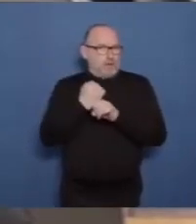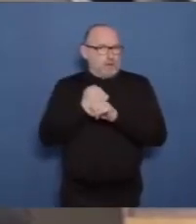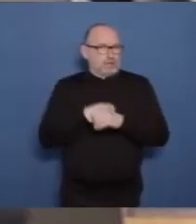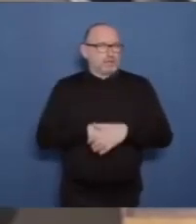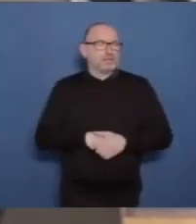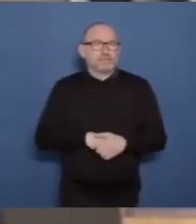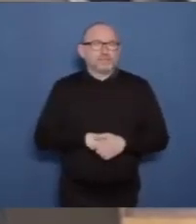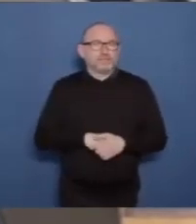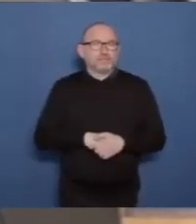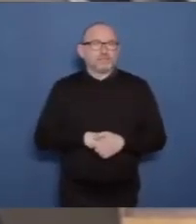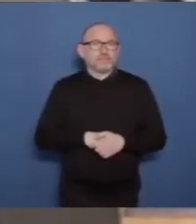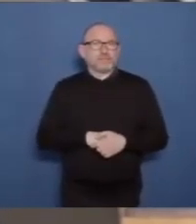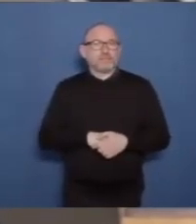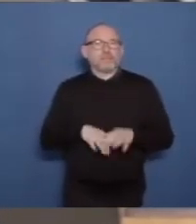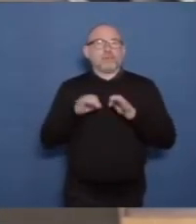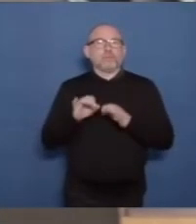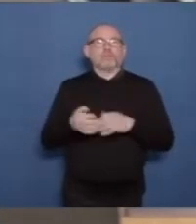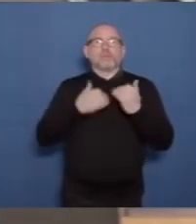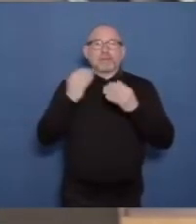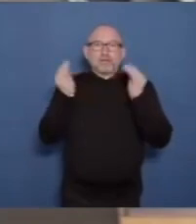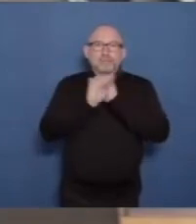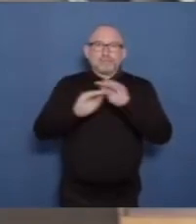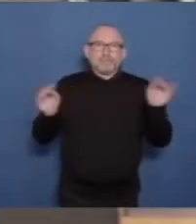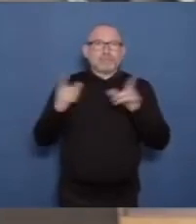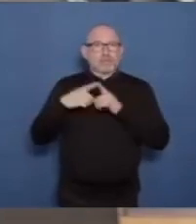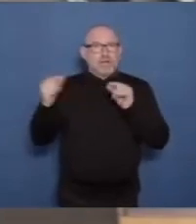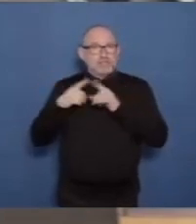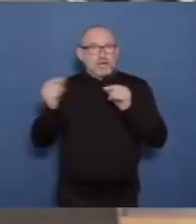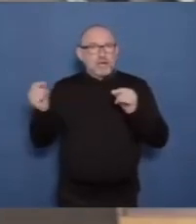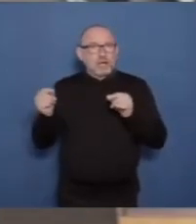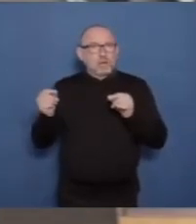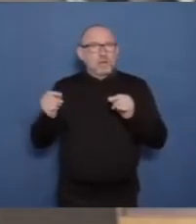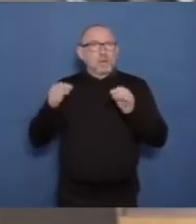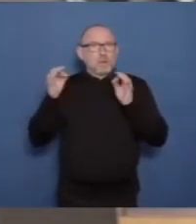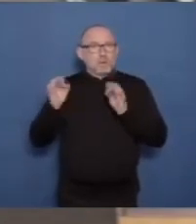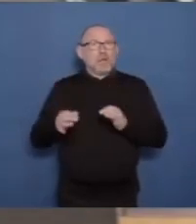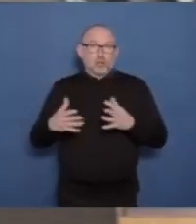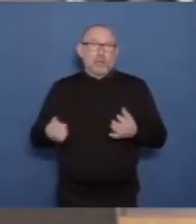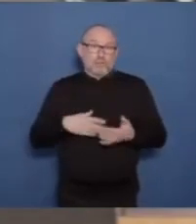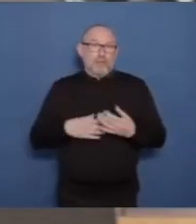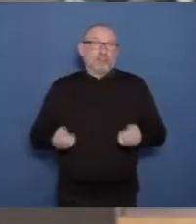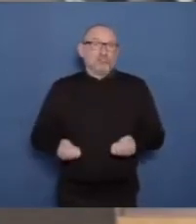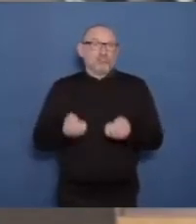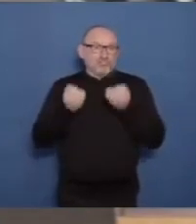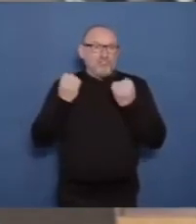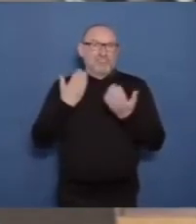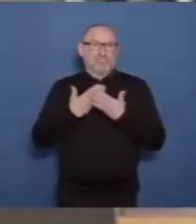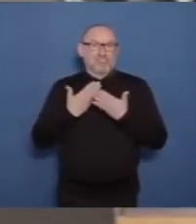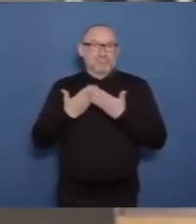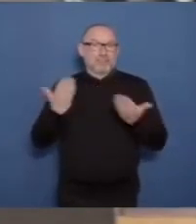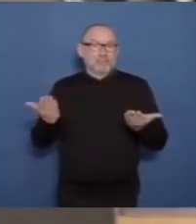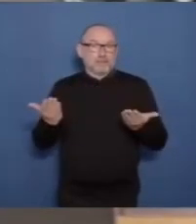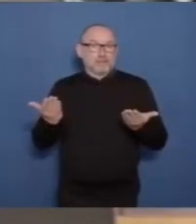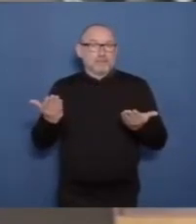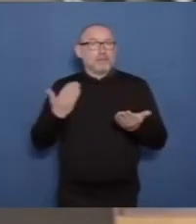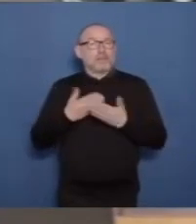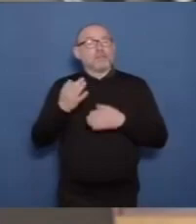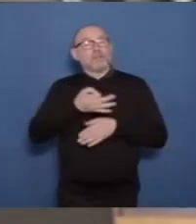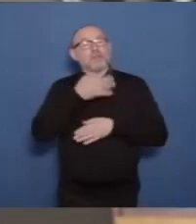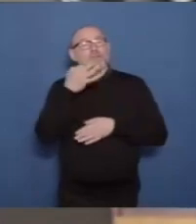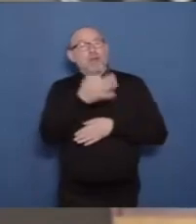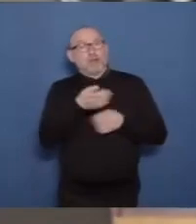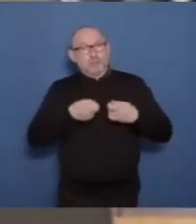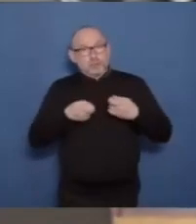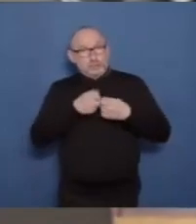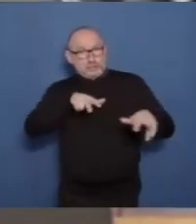Diese Berichterstattung von Gaza wird natürlich jetzt noch weiter erschwert. Wie sieht es denn die